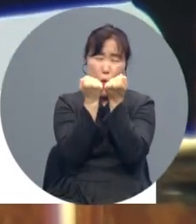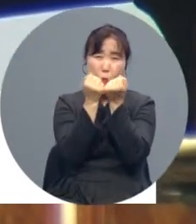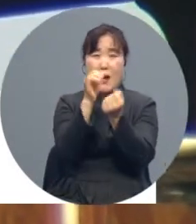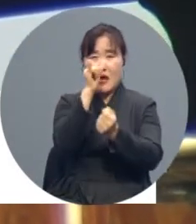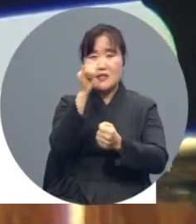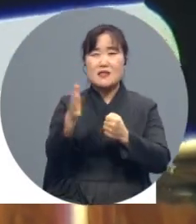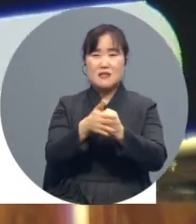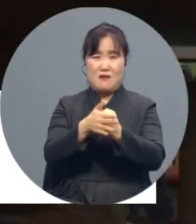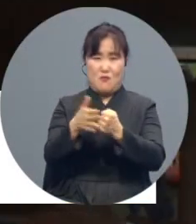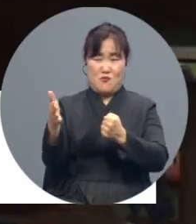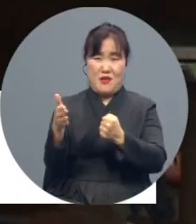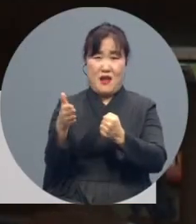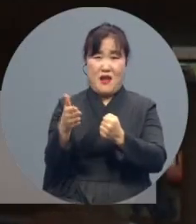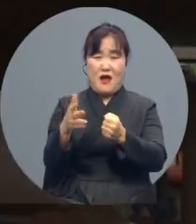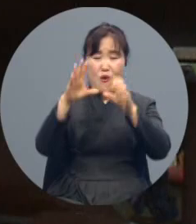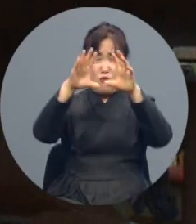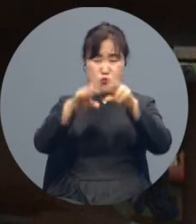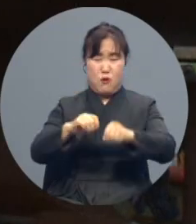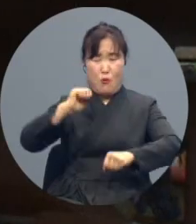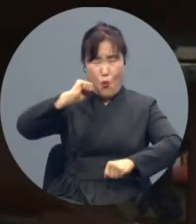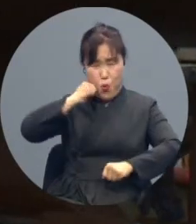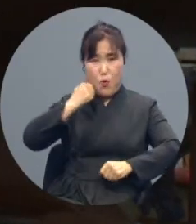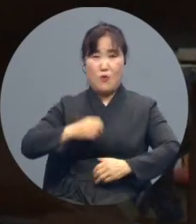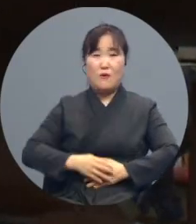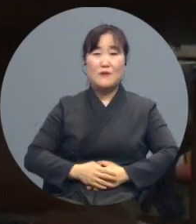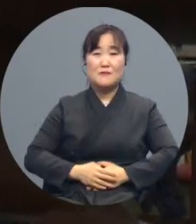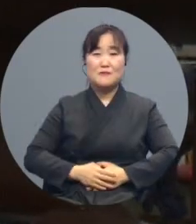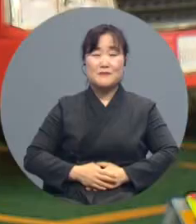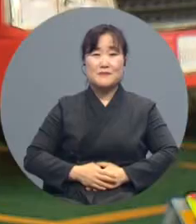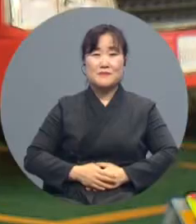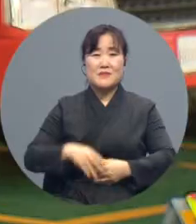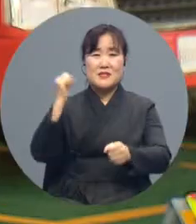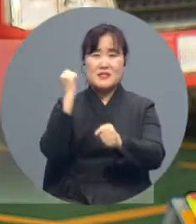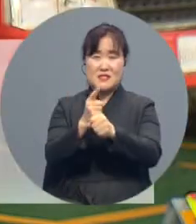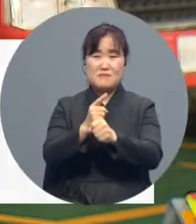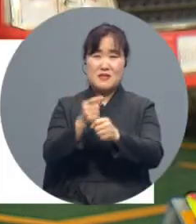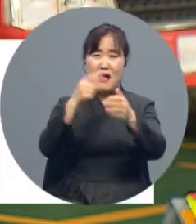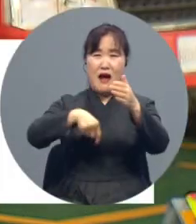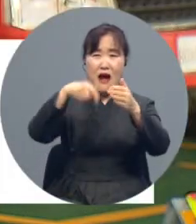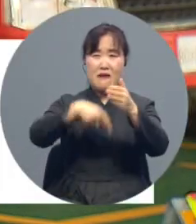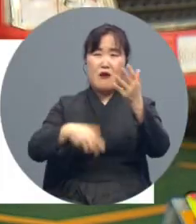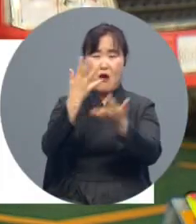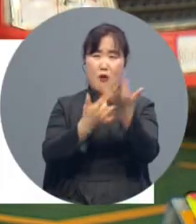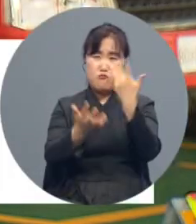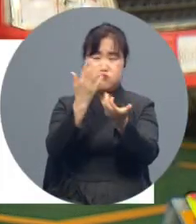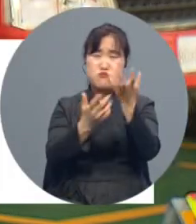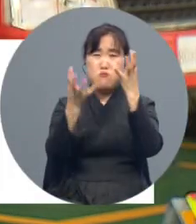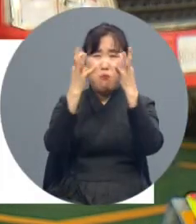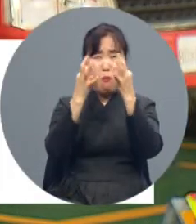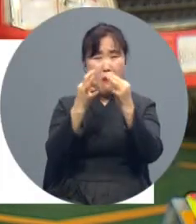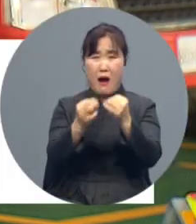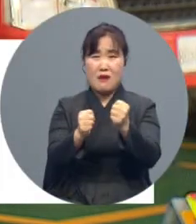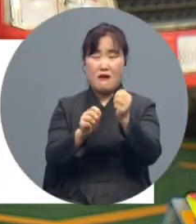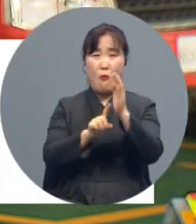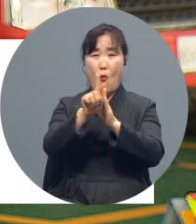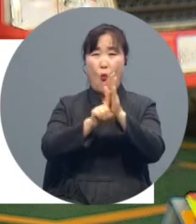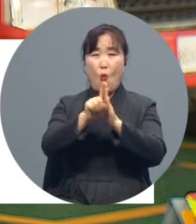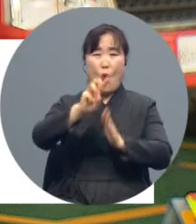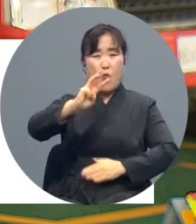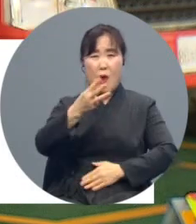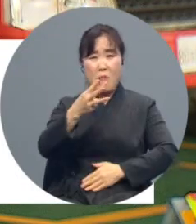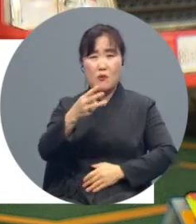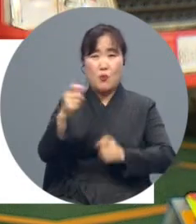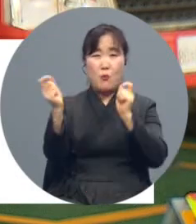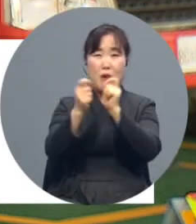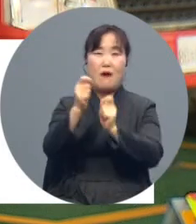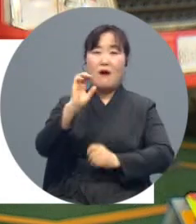촘촘한 내부 구조 때문에 진화에 어려움을 겪었습니다. 이미 내부에 그 화염이 너무 많이 돌았기 때문에 거의 온도가